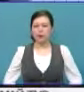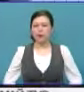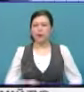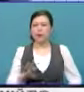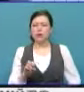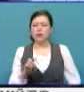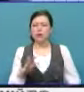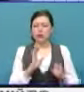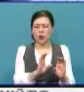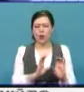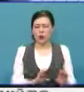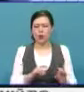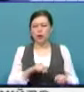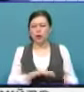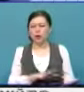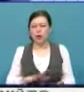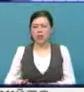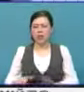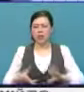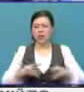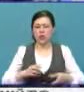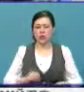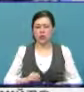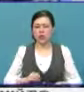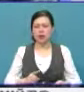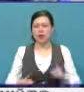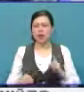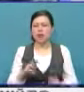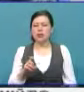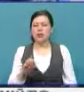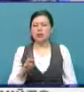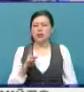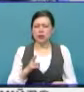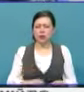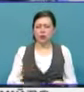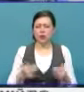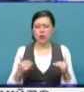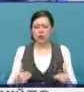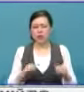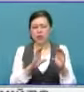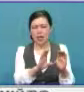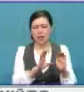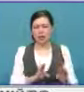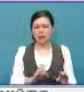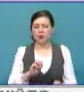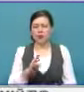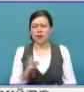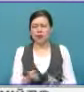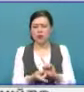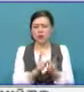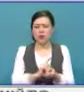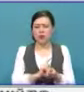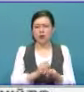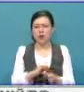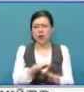қорғау мақсатындағы шаралар жалғасын табады. Семинар соңында кезек күттірмес шаруаларды шешу үшін заңнамалық актілерге өзгерістер мен